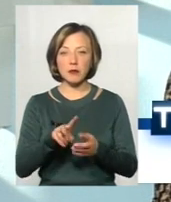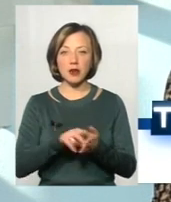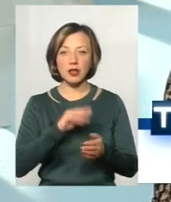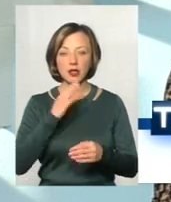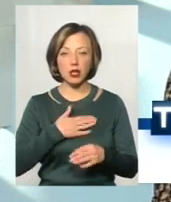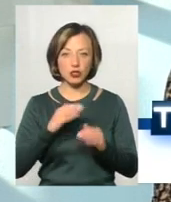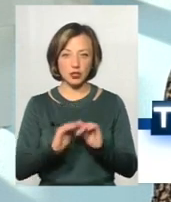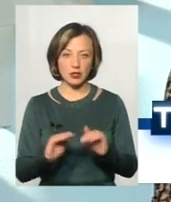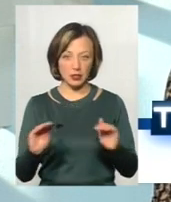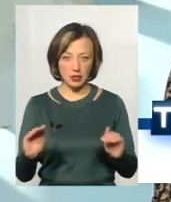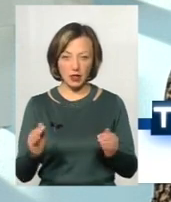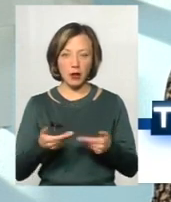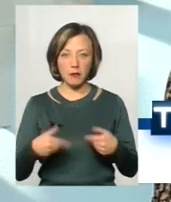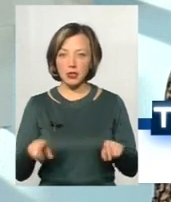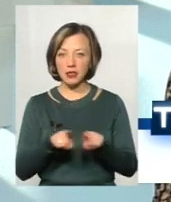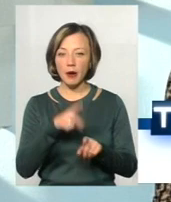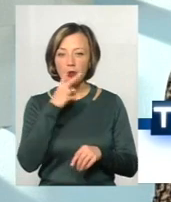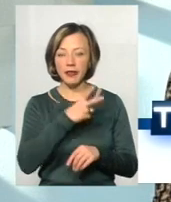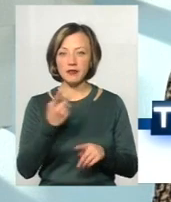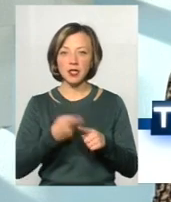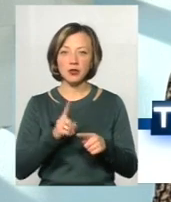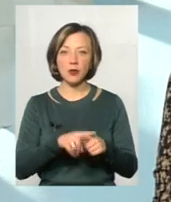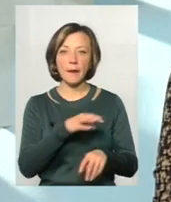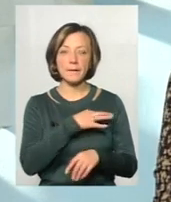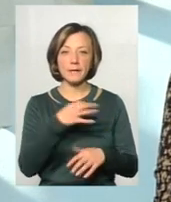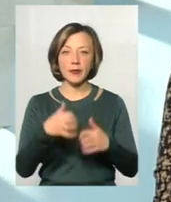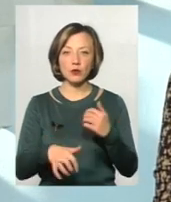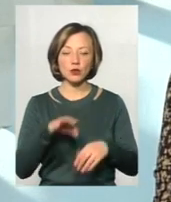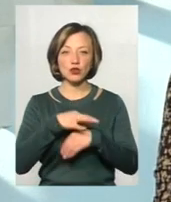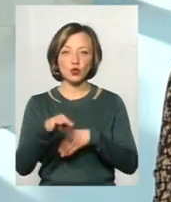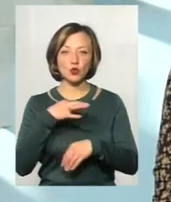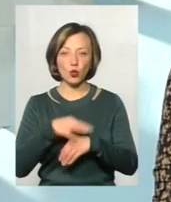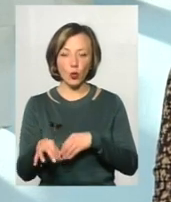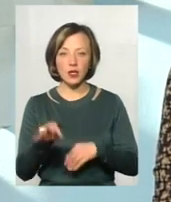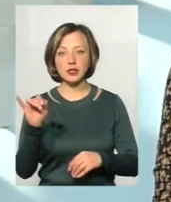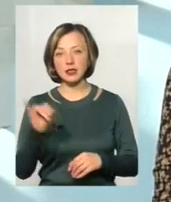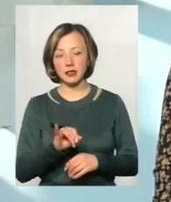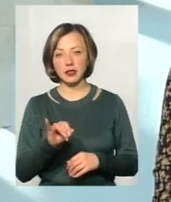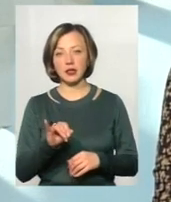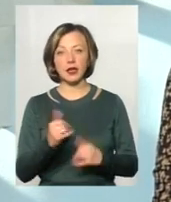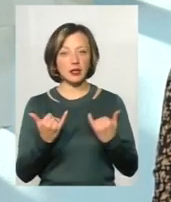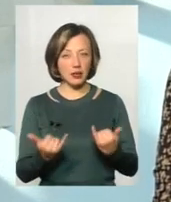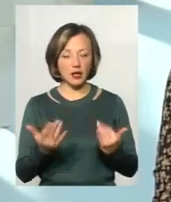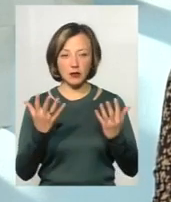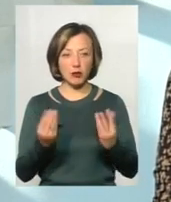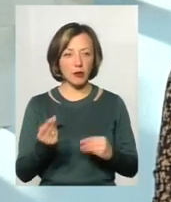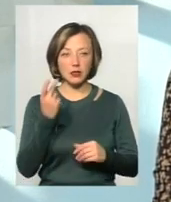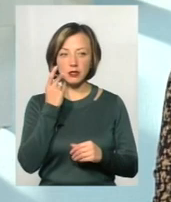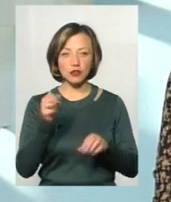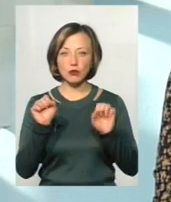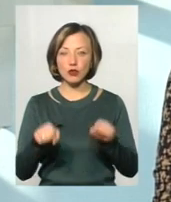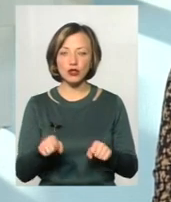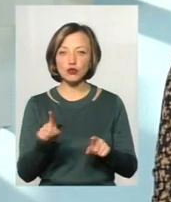наші діти. От ми так само дивимося на цю бездушність, не дивимося на цю жорстокість, і на даний момент не завжди ми можемо